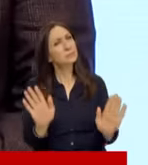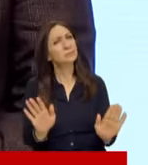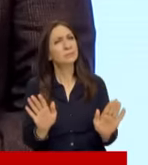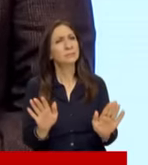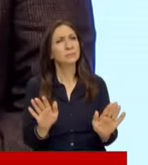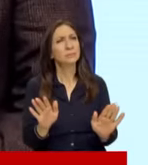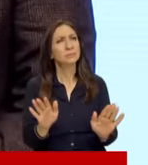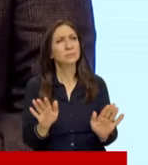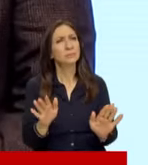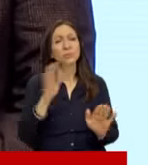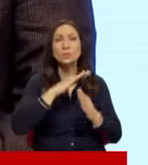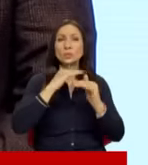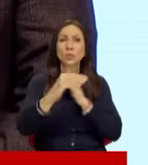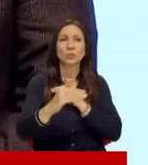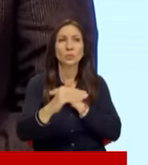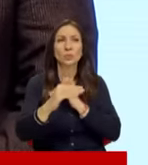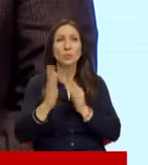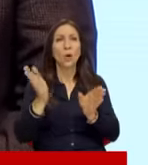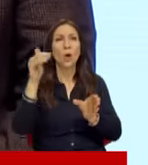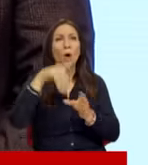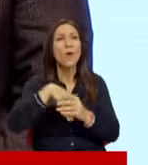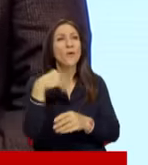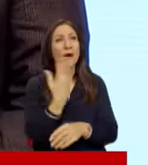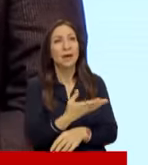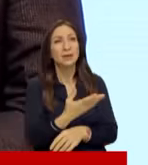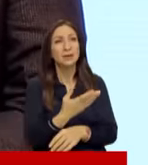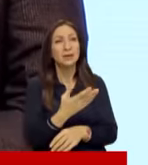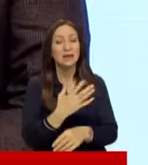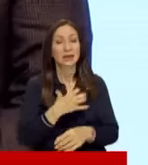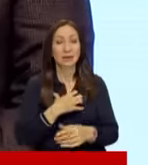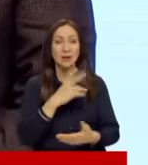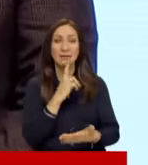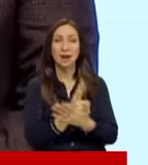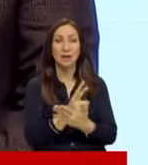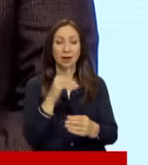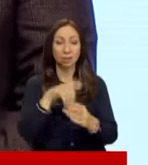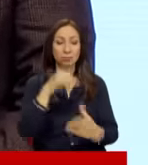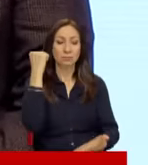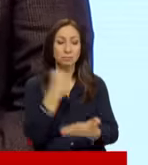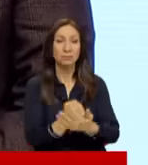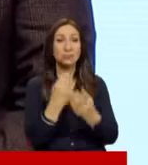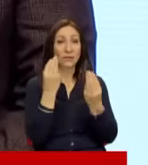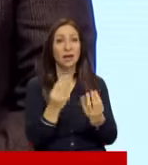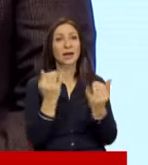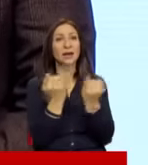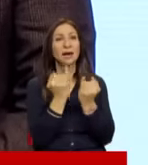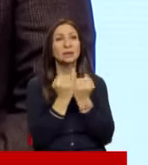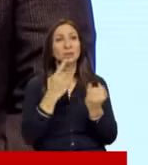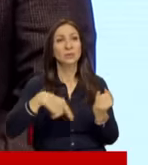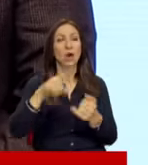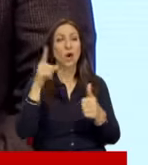yapsın, tüm sandığa giden, iradesini sandığa yansıtan